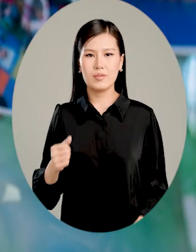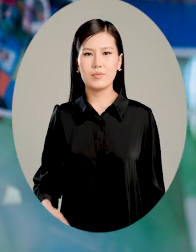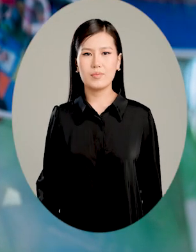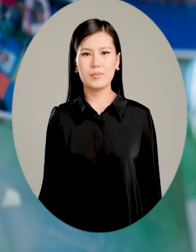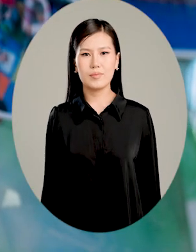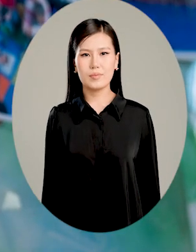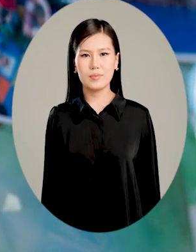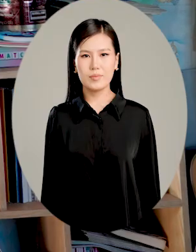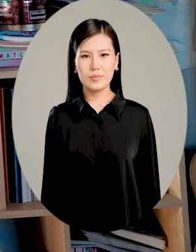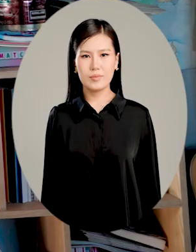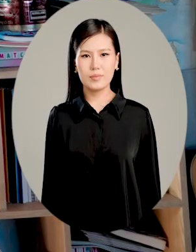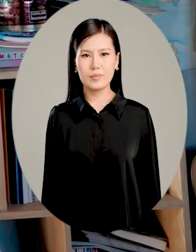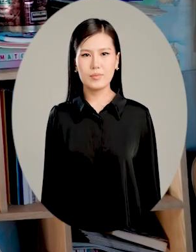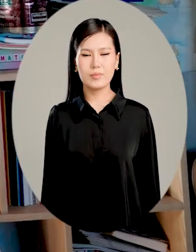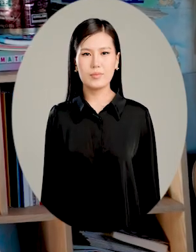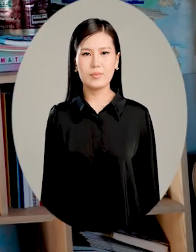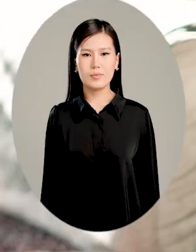байдаг.